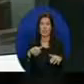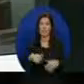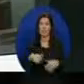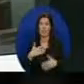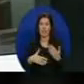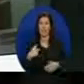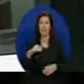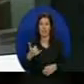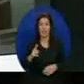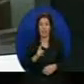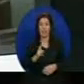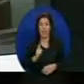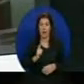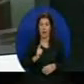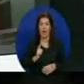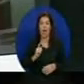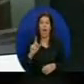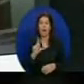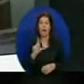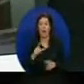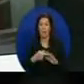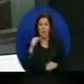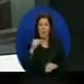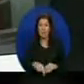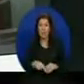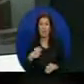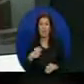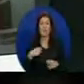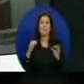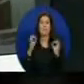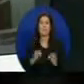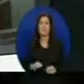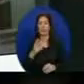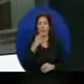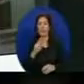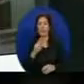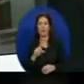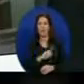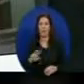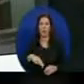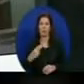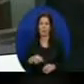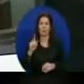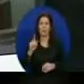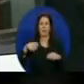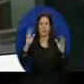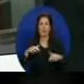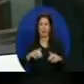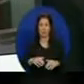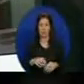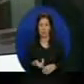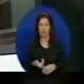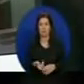כל השנה, אבל פעם אני ממש ממש העדפתי שלא יהיה שם גשם, לפחות לא עד שיצליחו